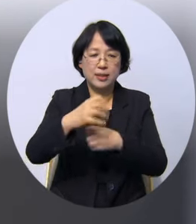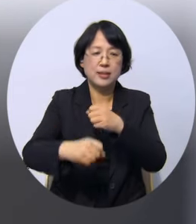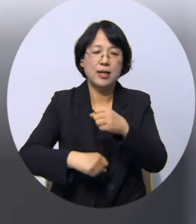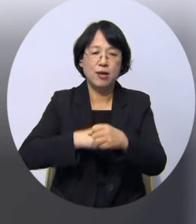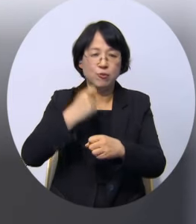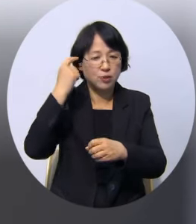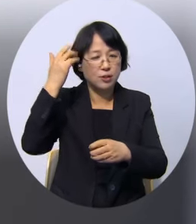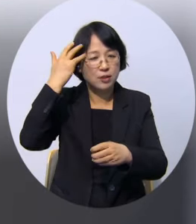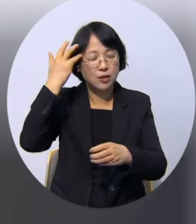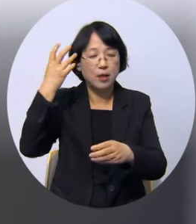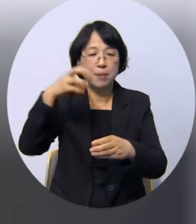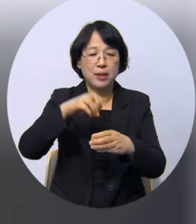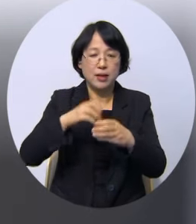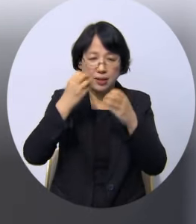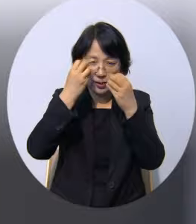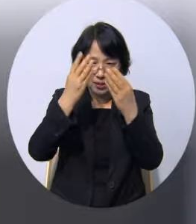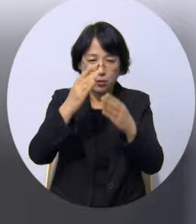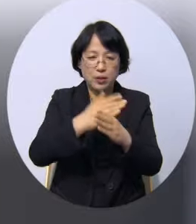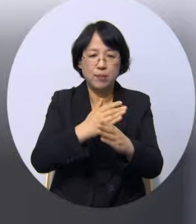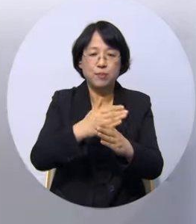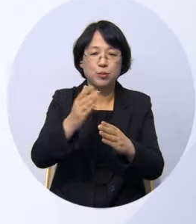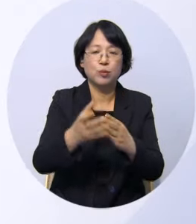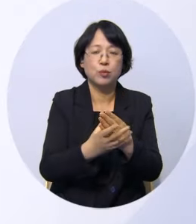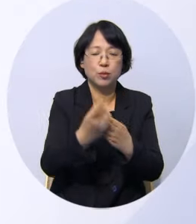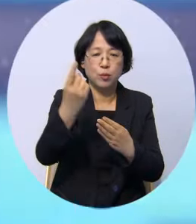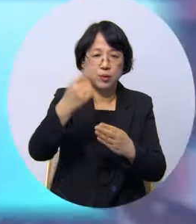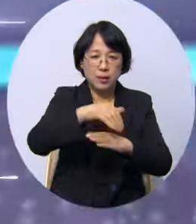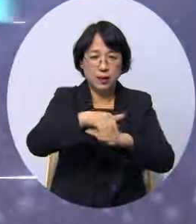새로운 통일 구상을 마련해